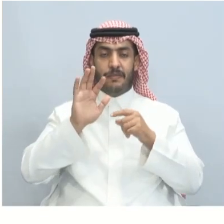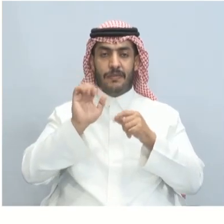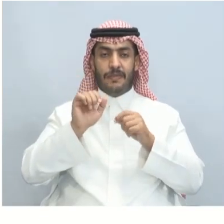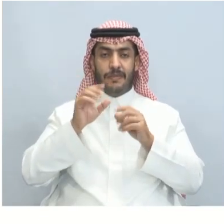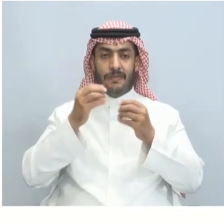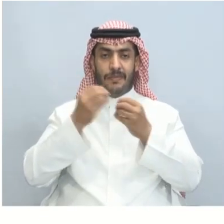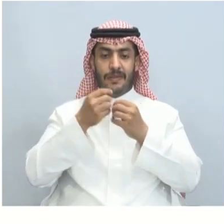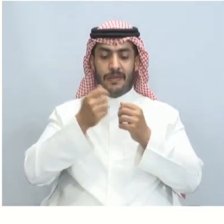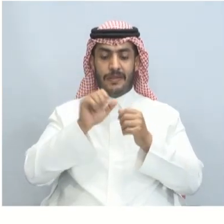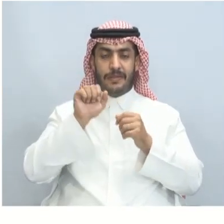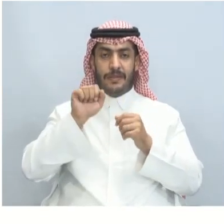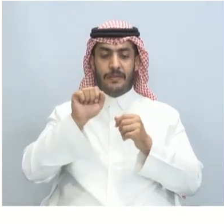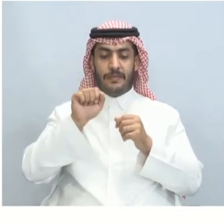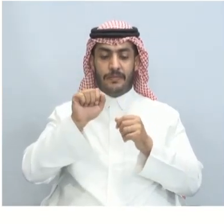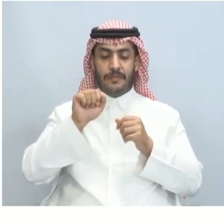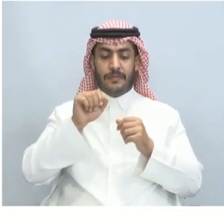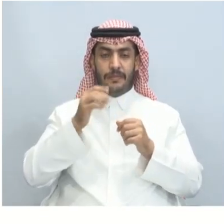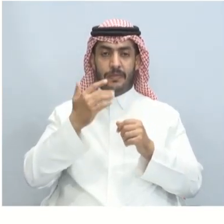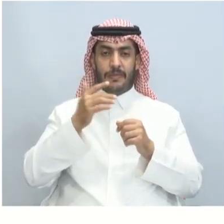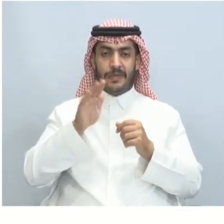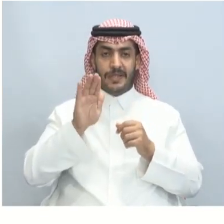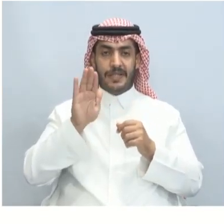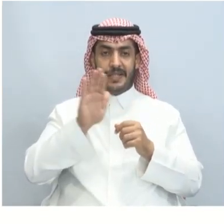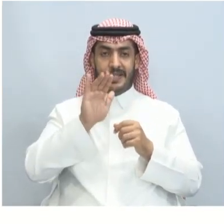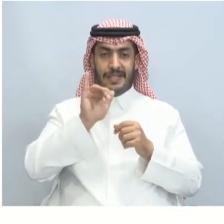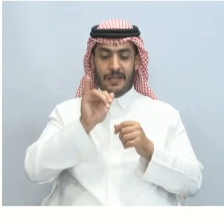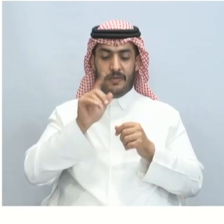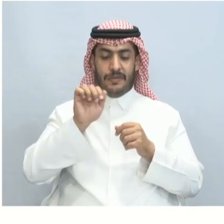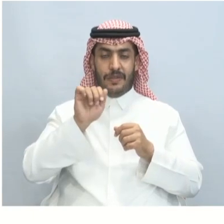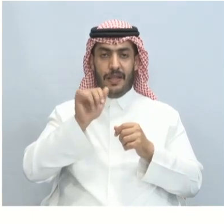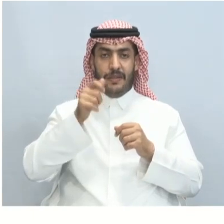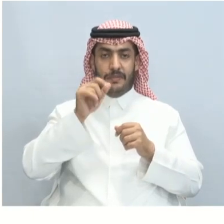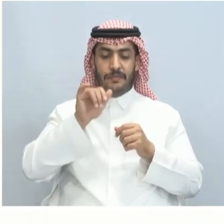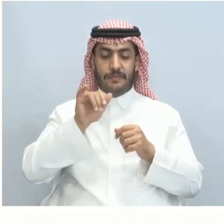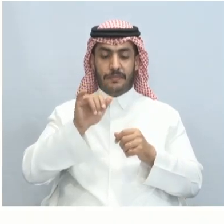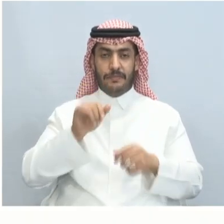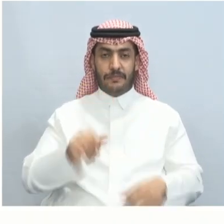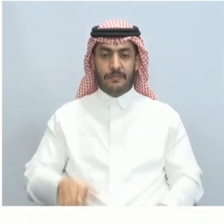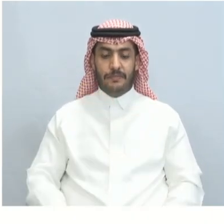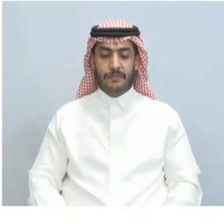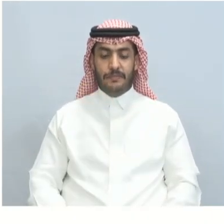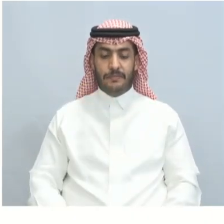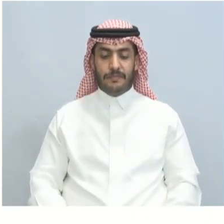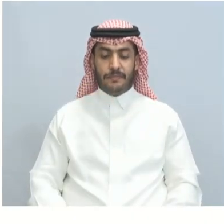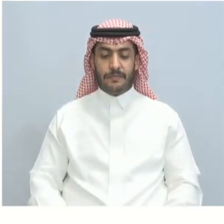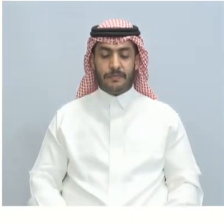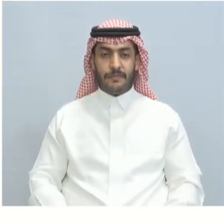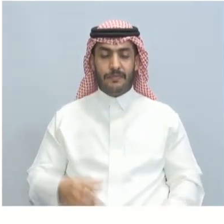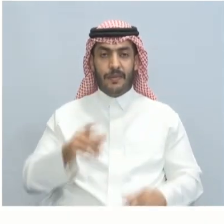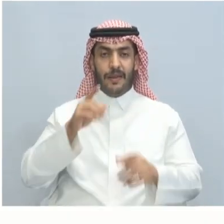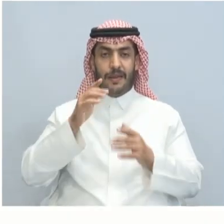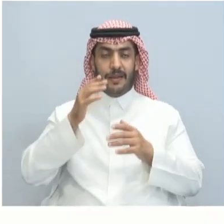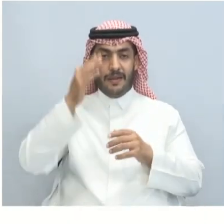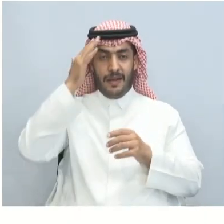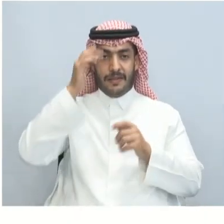الاحداثي الصادي او 2 فاصله سالب 5 اذا الراس